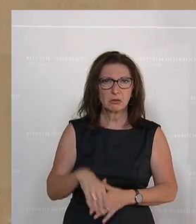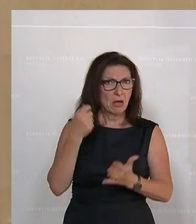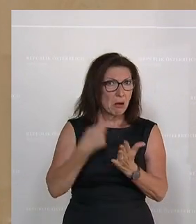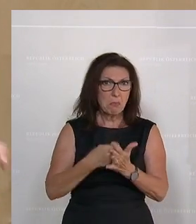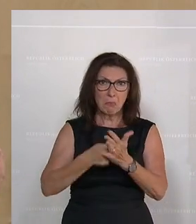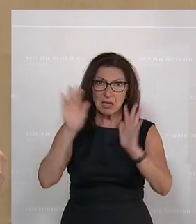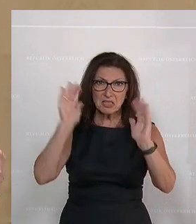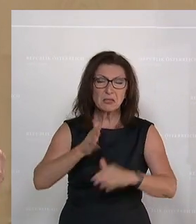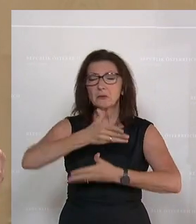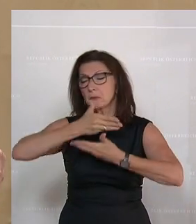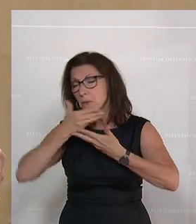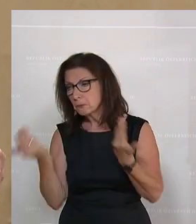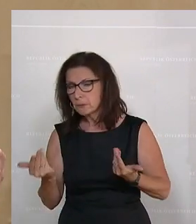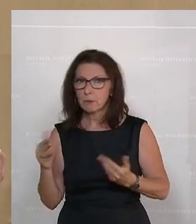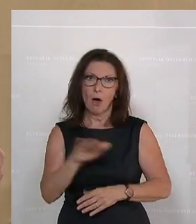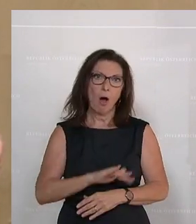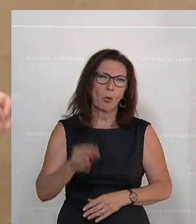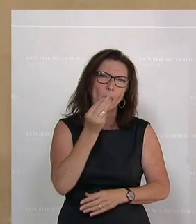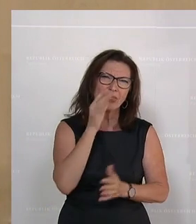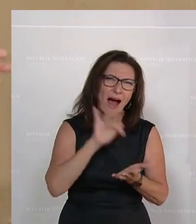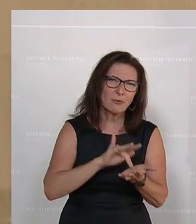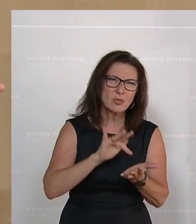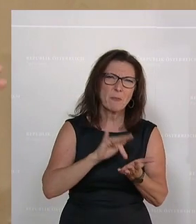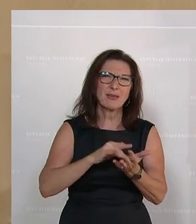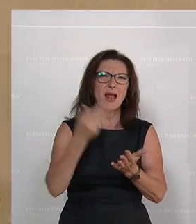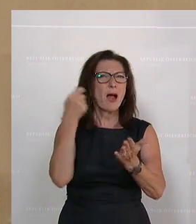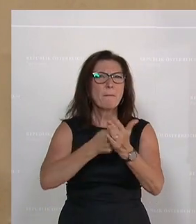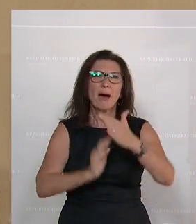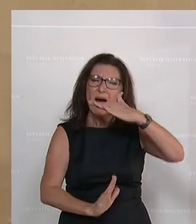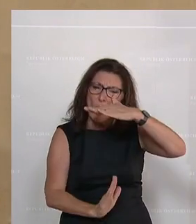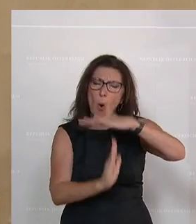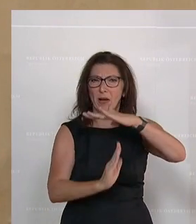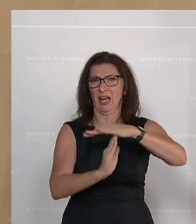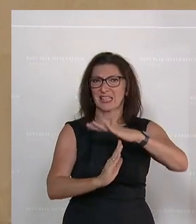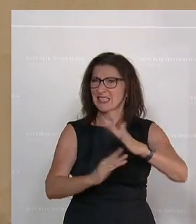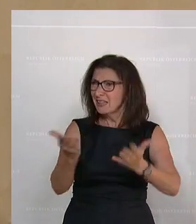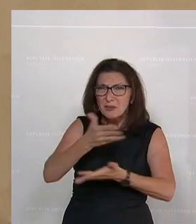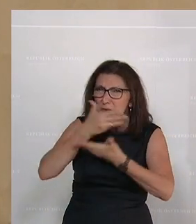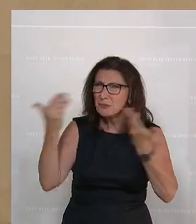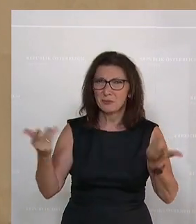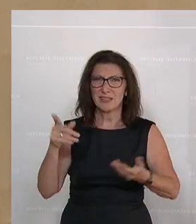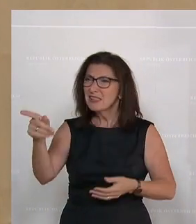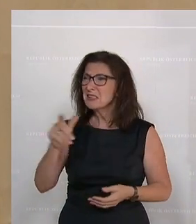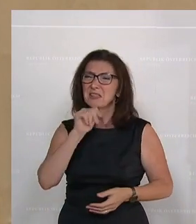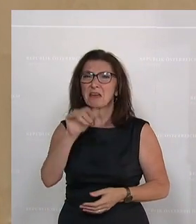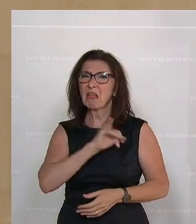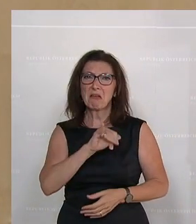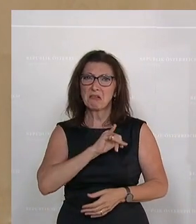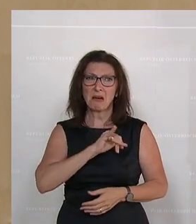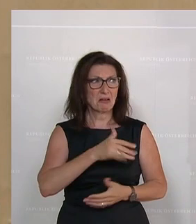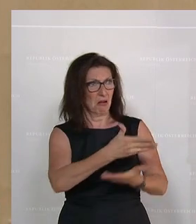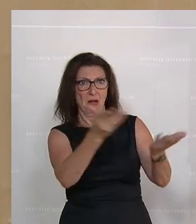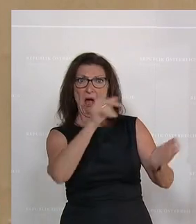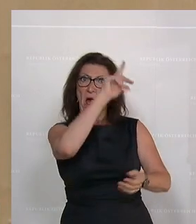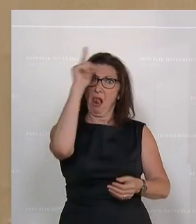keinen preis der keeper den grundnahrungsmitteln doch schauen sie nicht einmal hin das problem interessiert sich nicht dass die leute mir interessiert sind was die leute